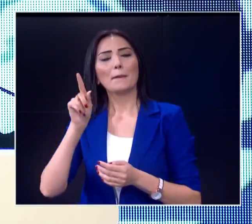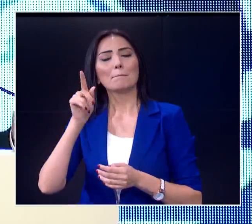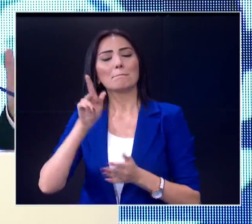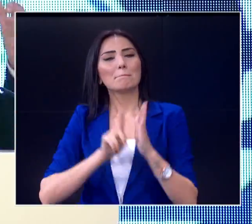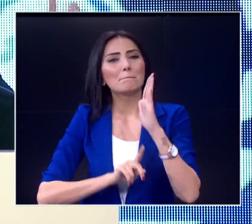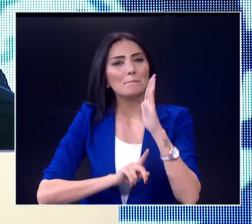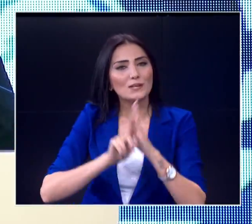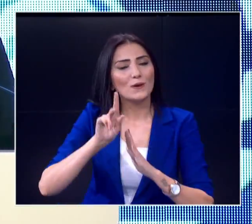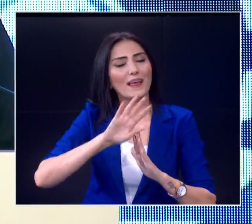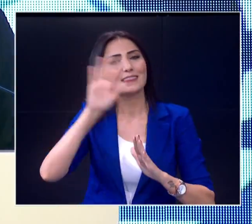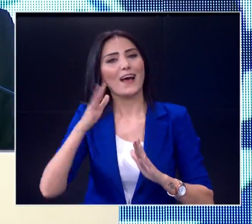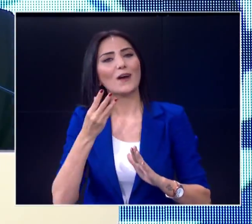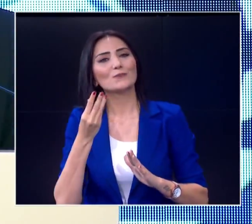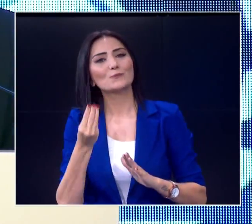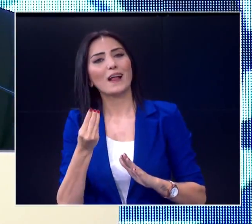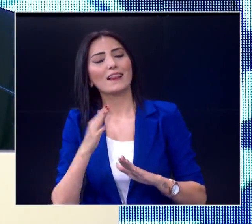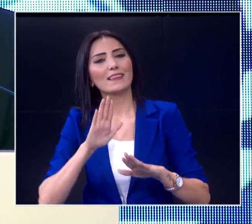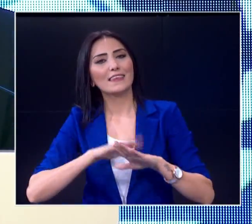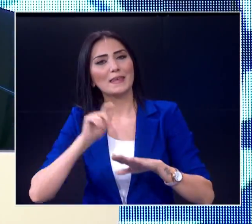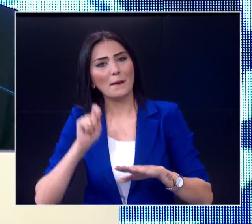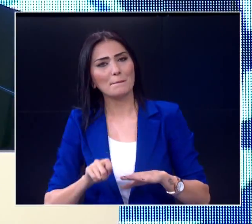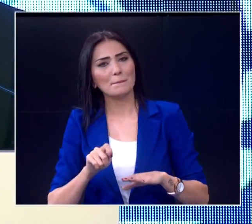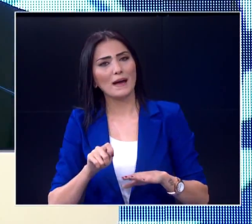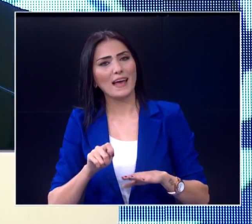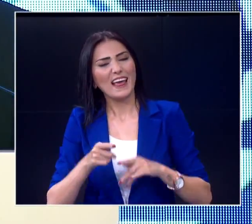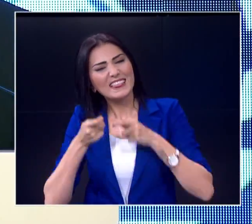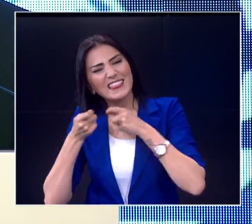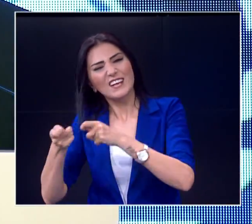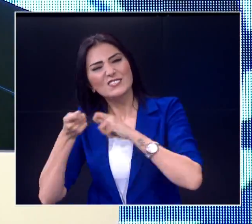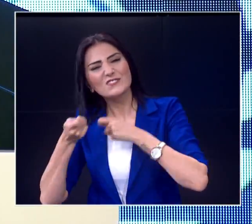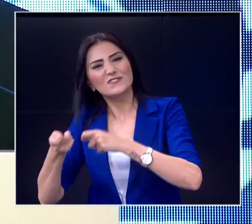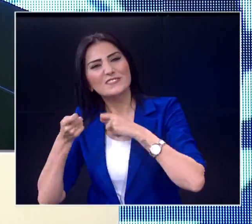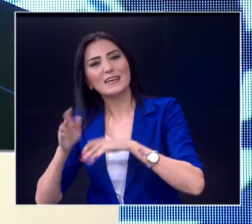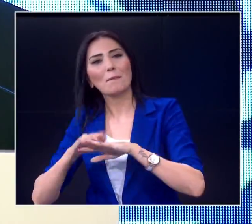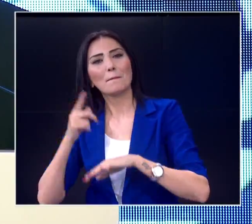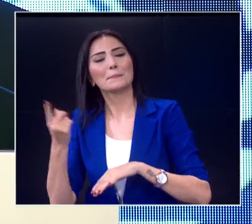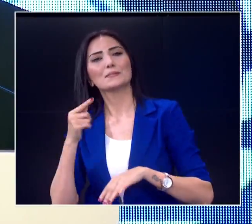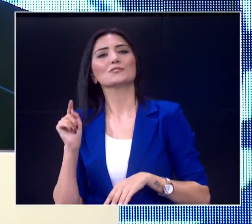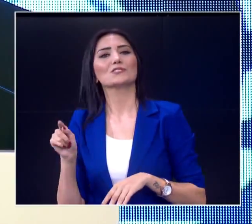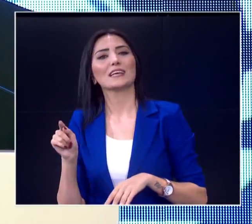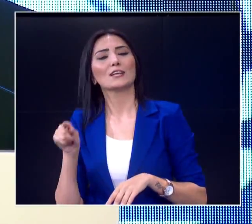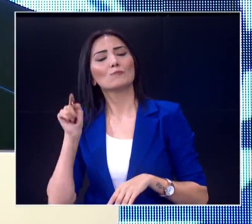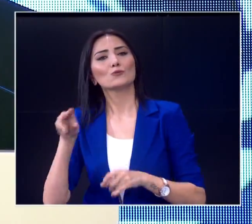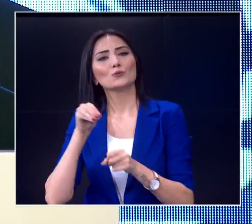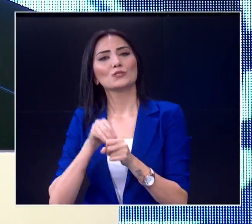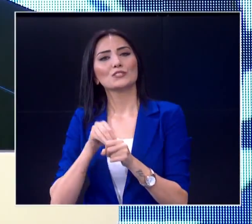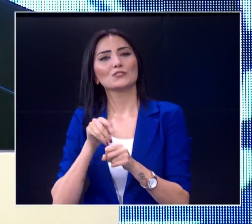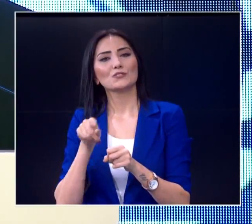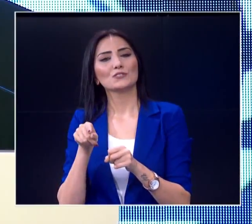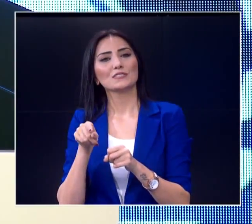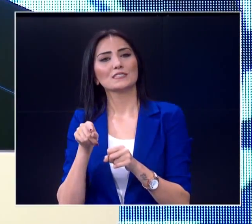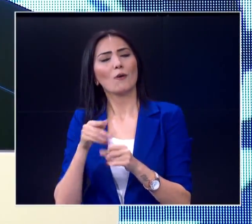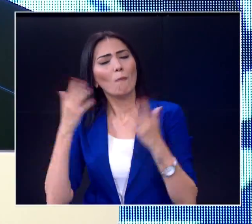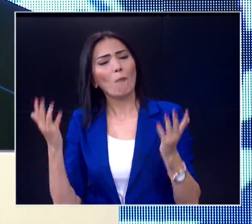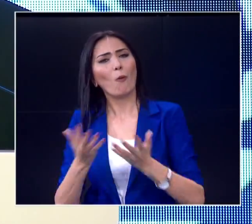başarıyı daha güzelini yapmayı teşvik eden bir şeydir. Onun için